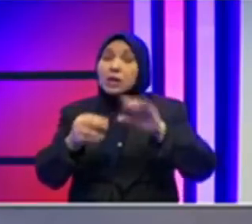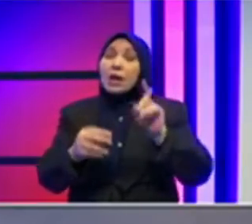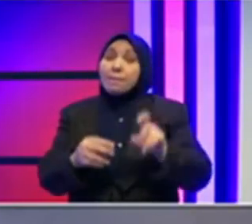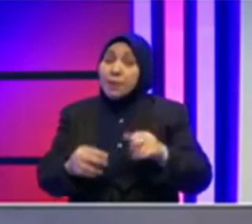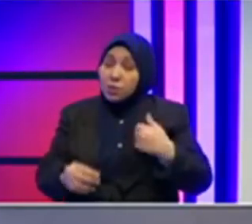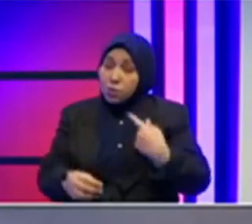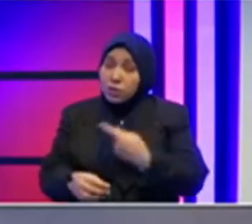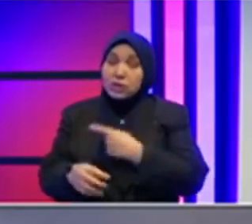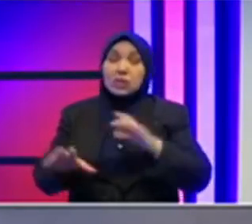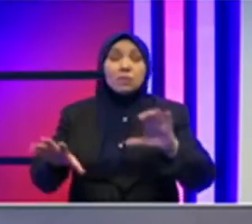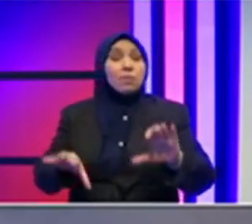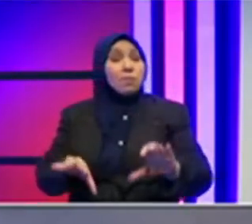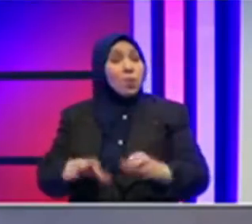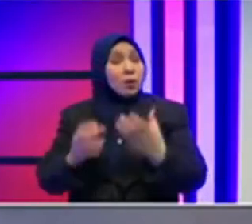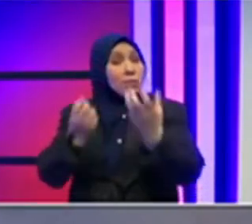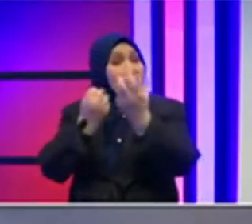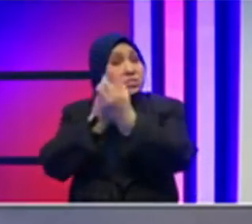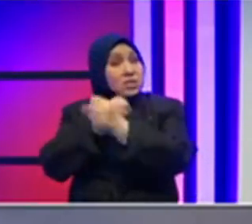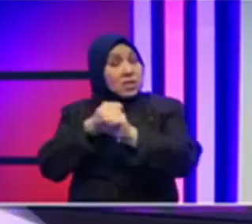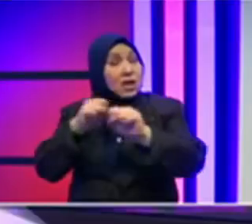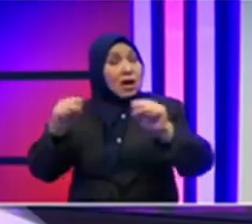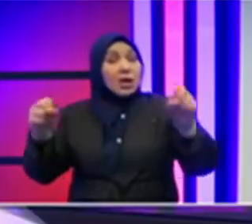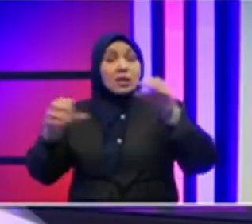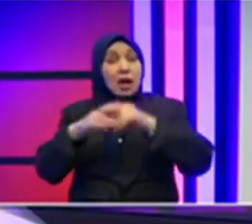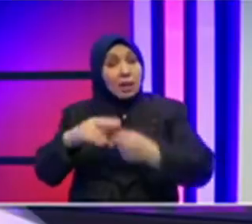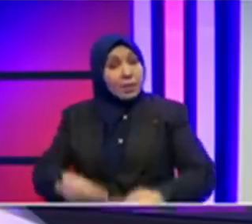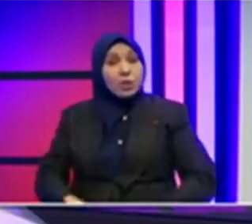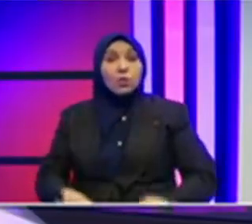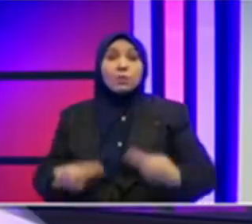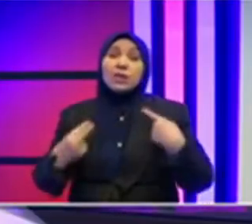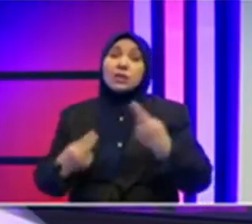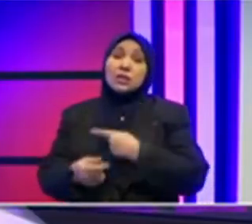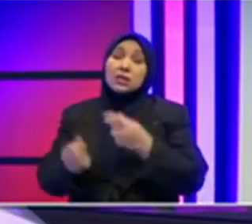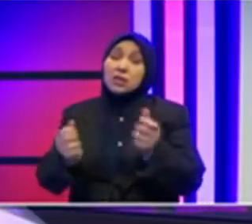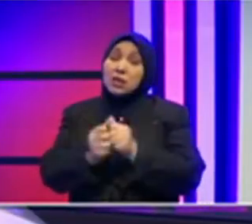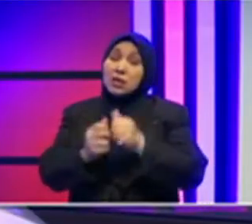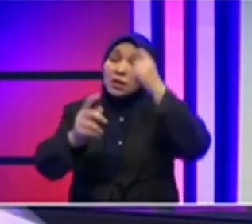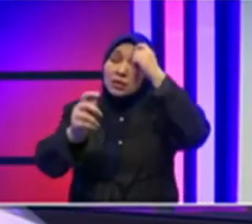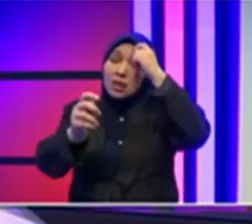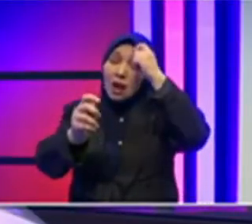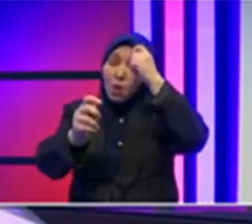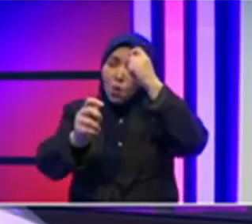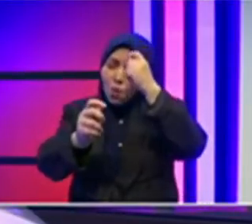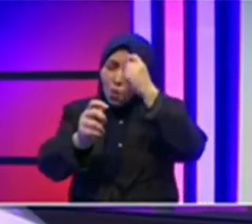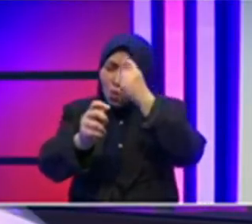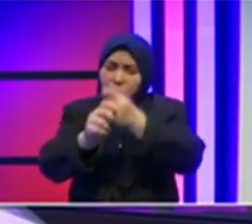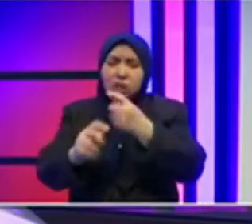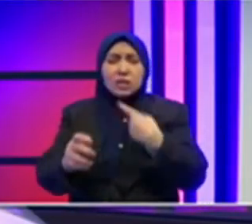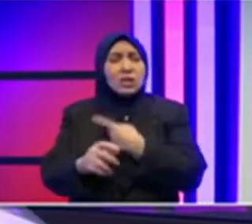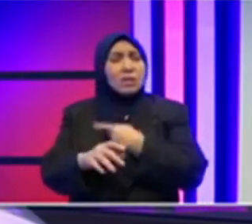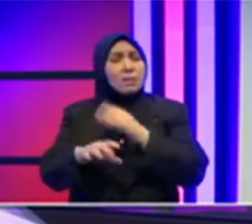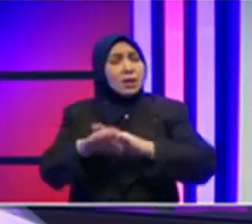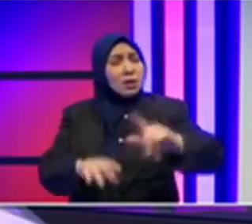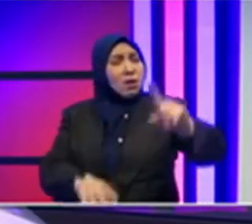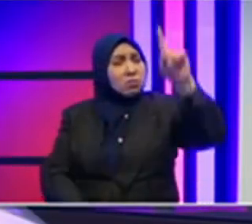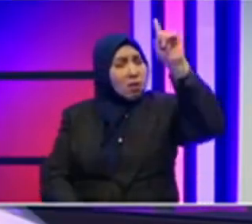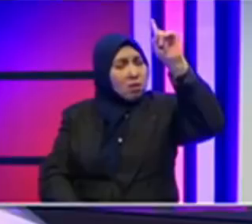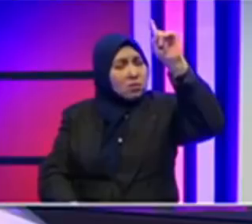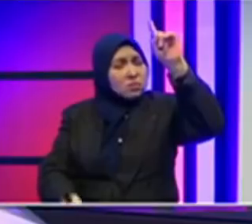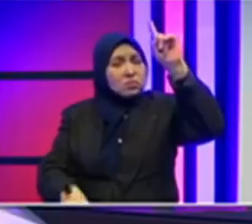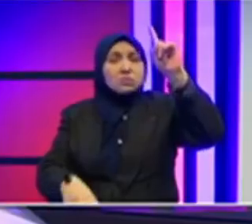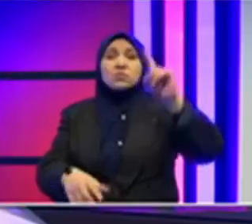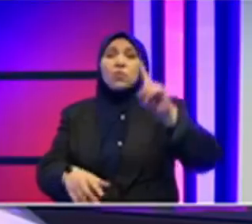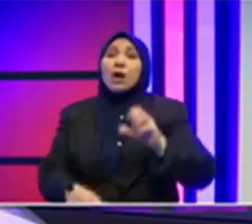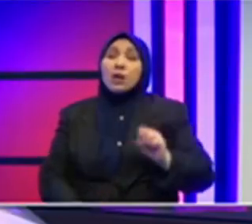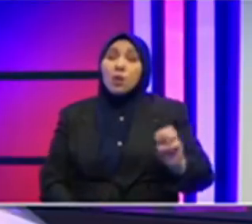buat persediaan di dalam kehidupan kita, dengan ketauhidan kita, dengan keyakinan kita kepada Allah Subhanahu